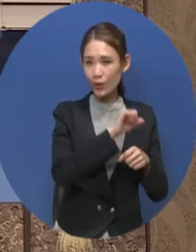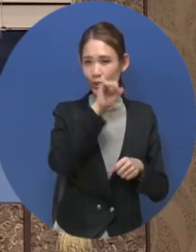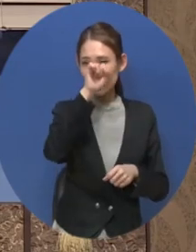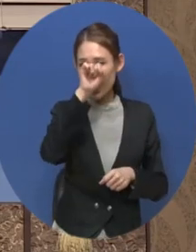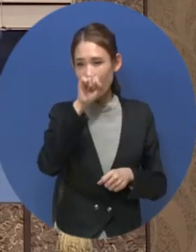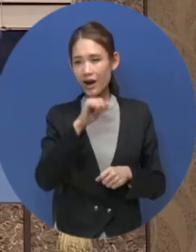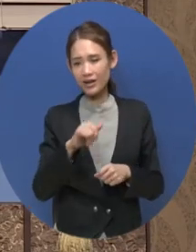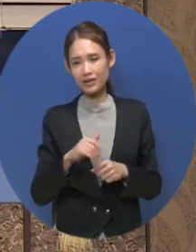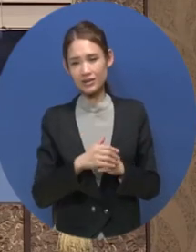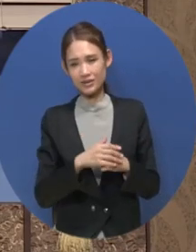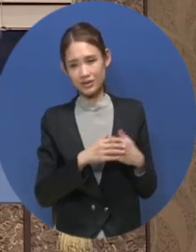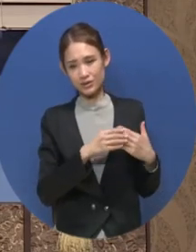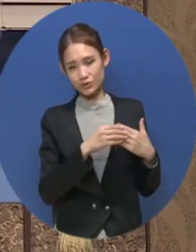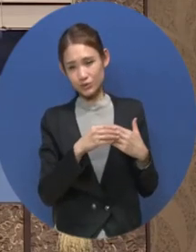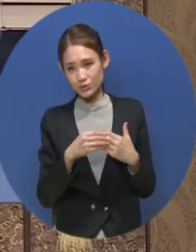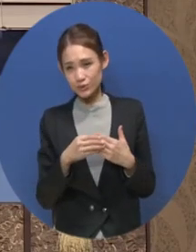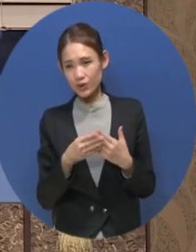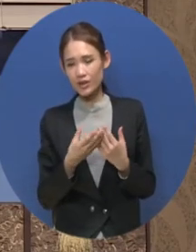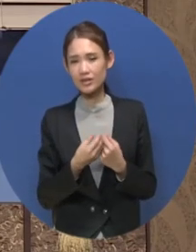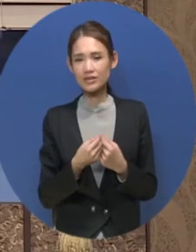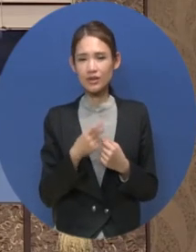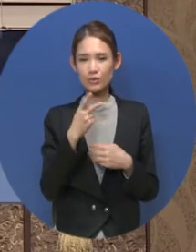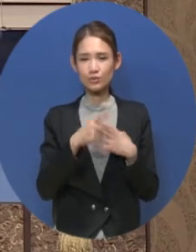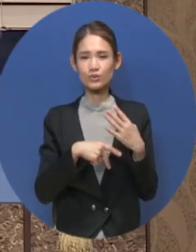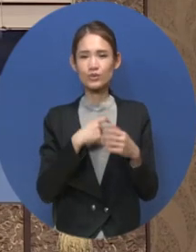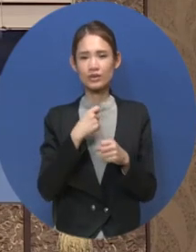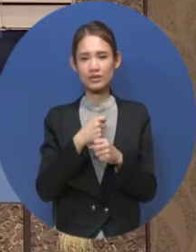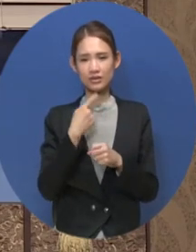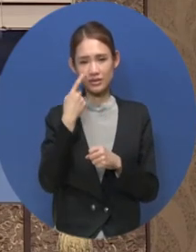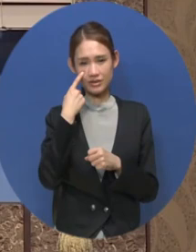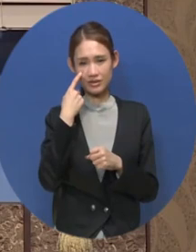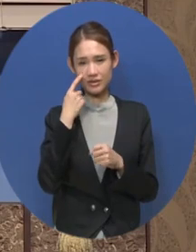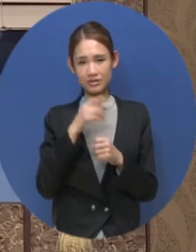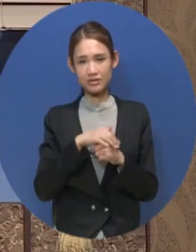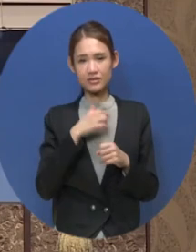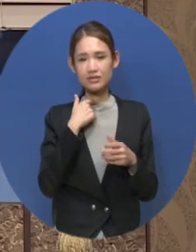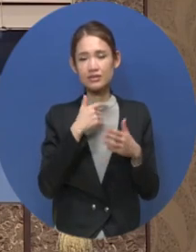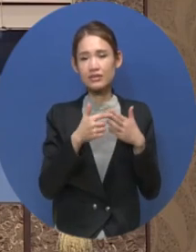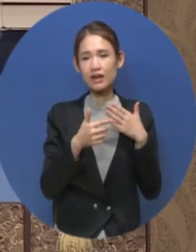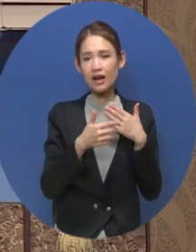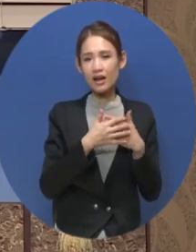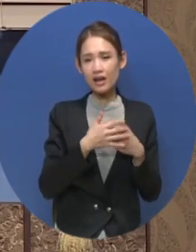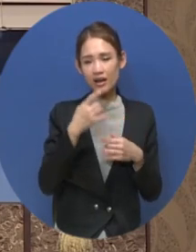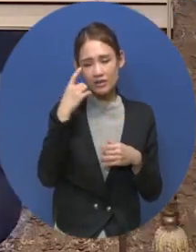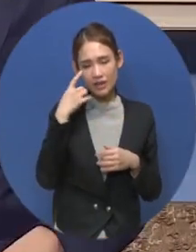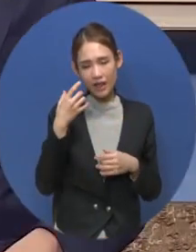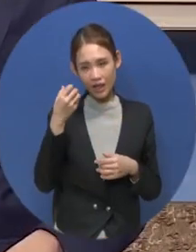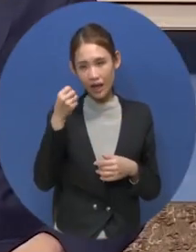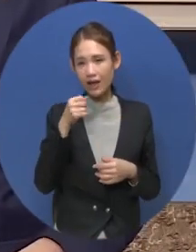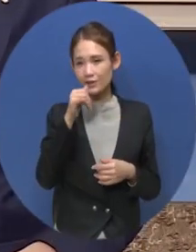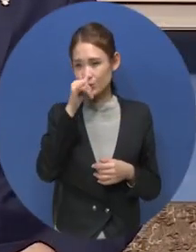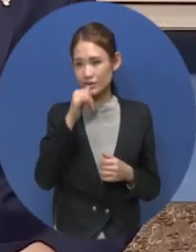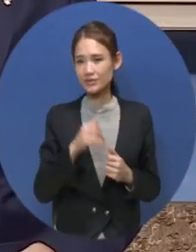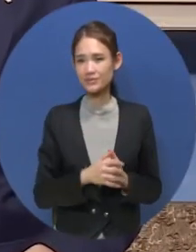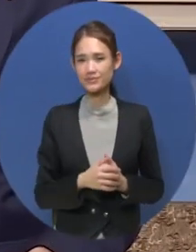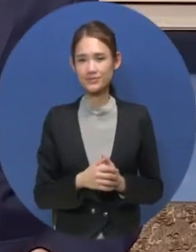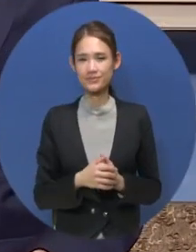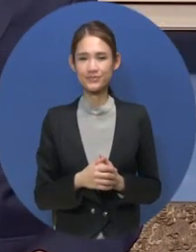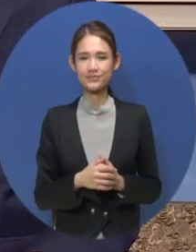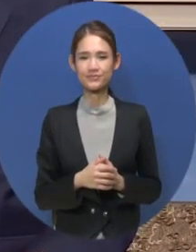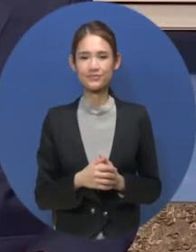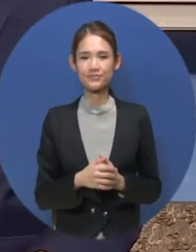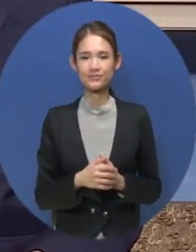쪽으로 유도를 해서 그런 프로그램을 만들어 보려고 예. 하는 것이 이제 저의 경험을 바탕으로 하고 그러니까요. 있습니다. 그러니까요. 예. 사실